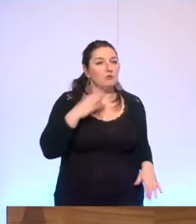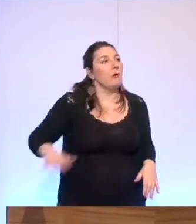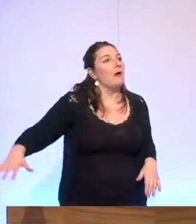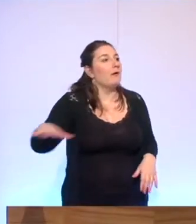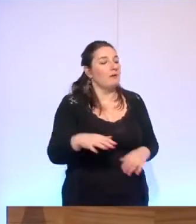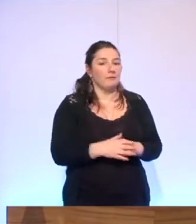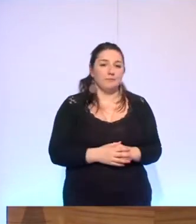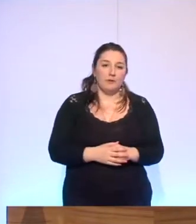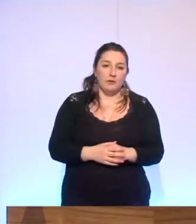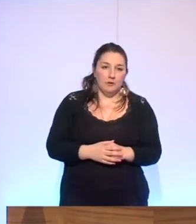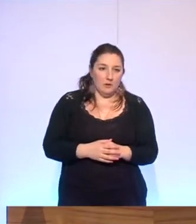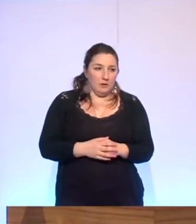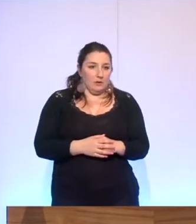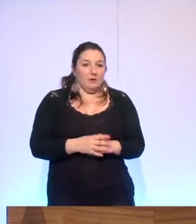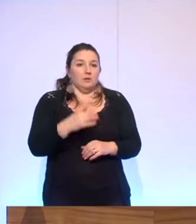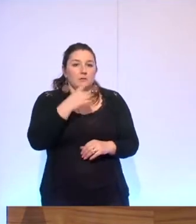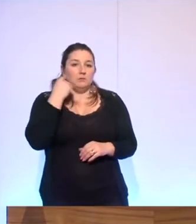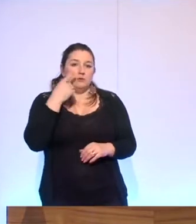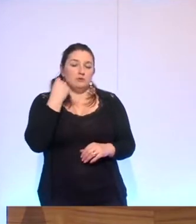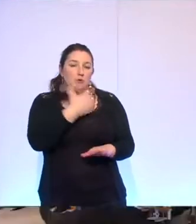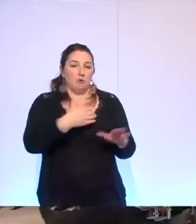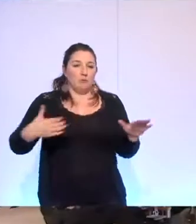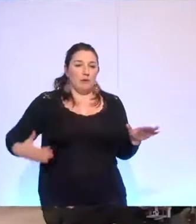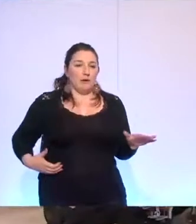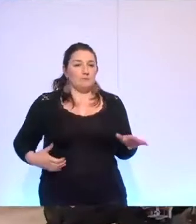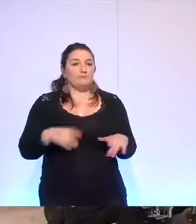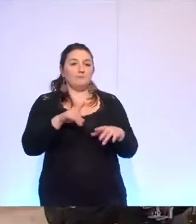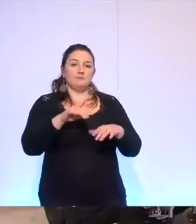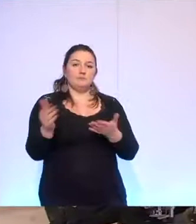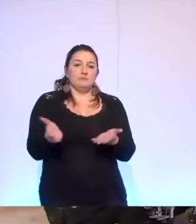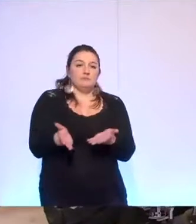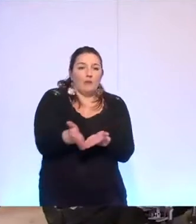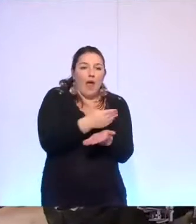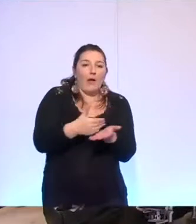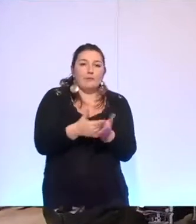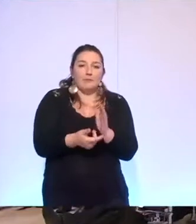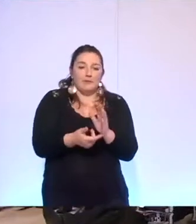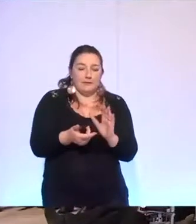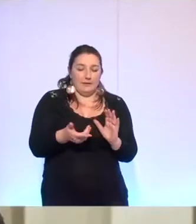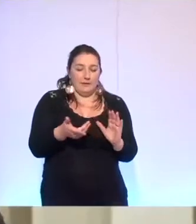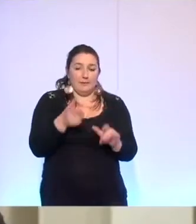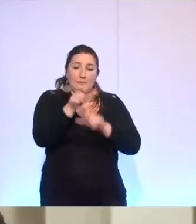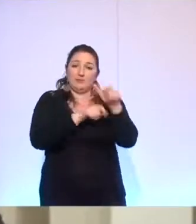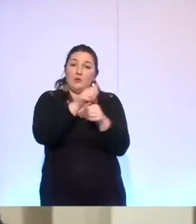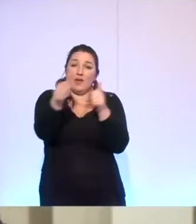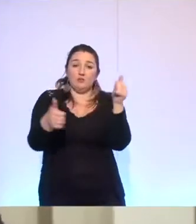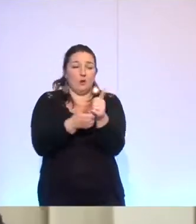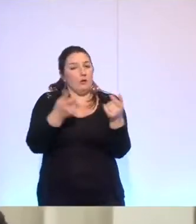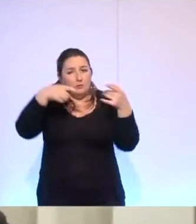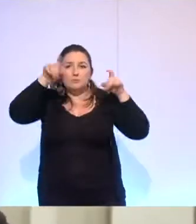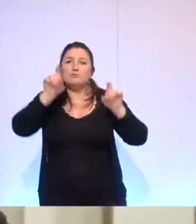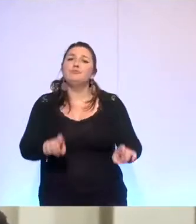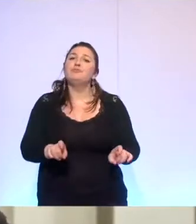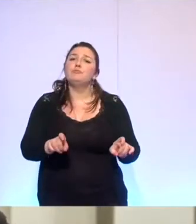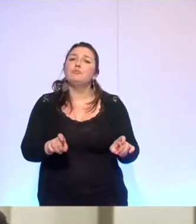adjoints en signe d'exemple. En diminuant significativement le nombre de